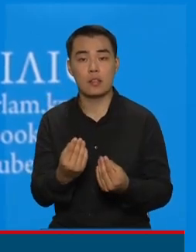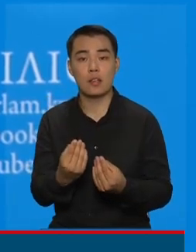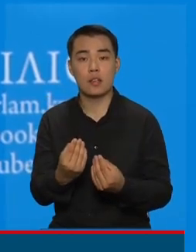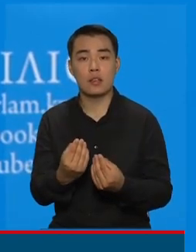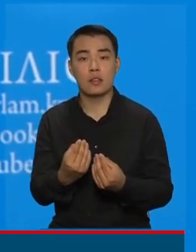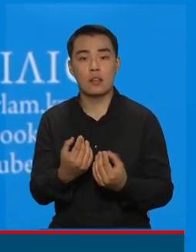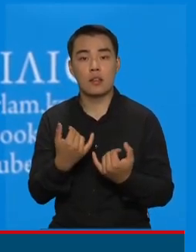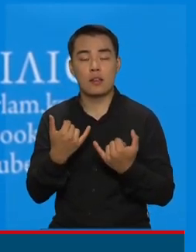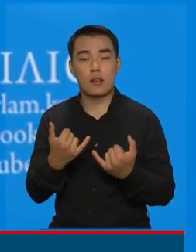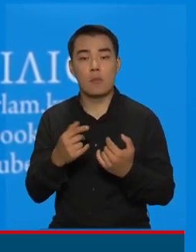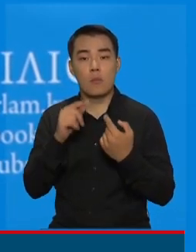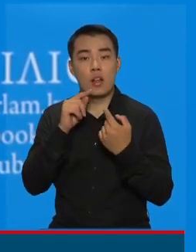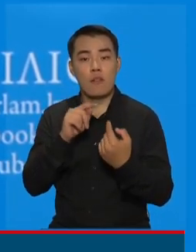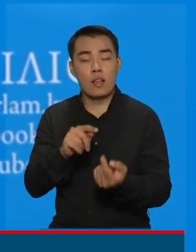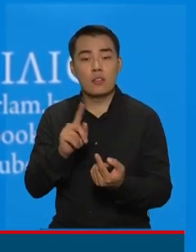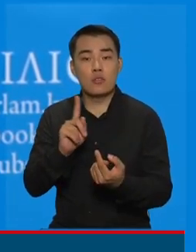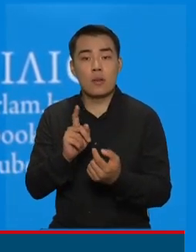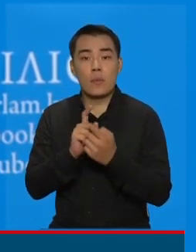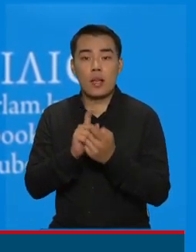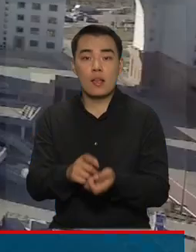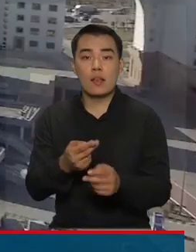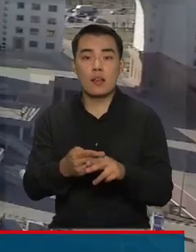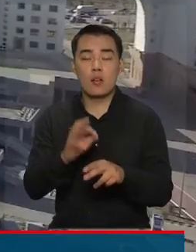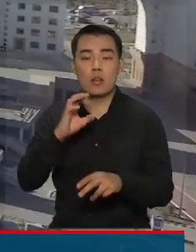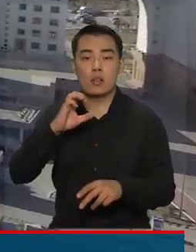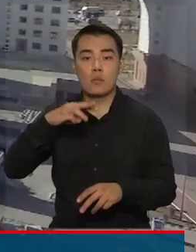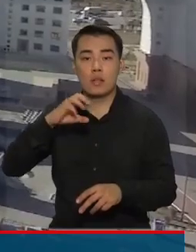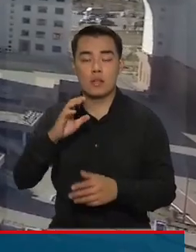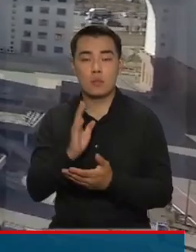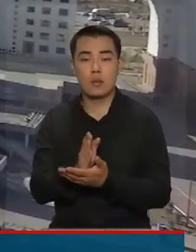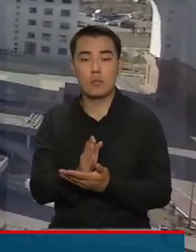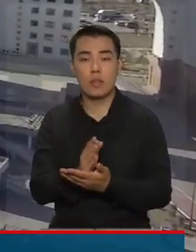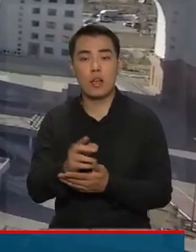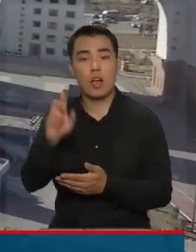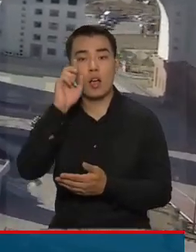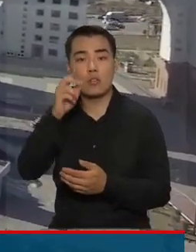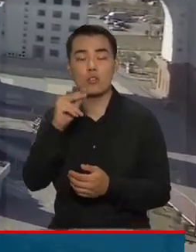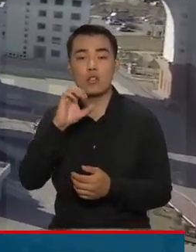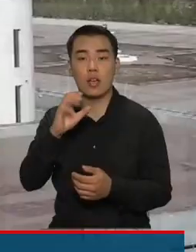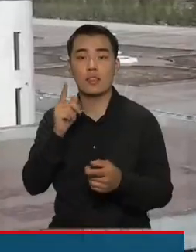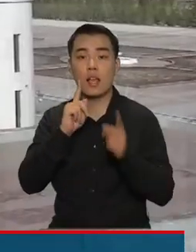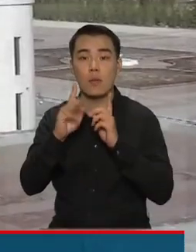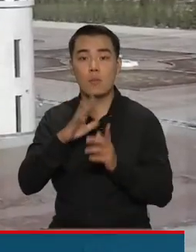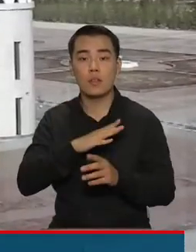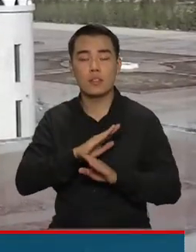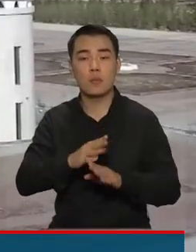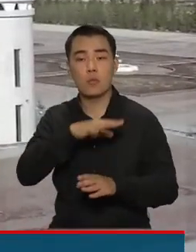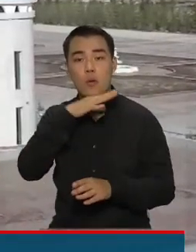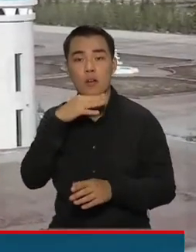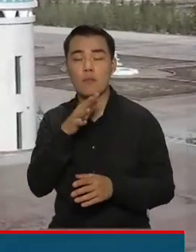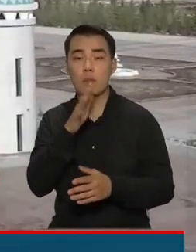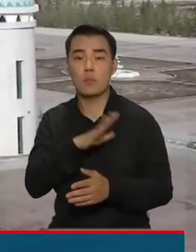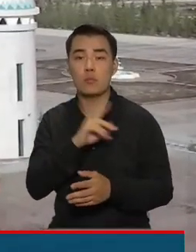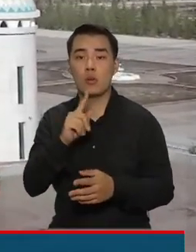такое противостояние к системе ОСМС. Правительственный час в парламенте занимает, как правило, немного времени, но